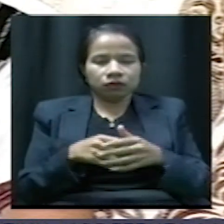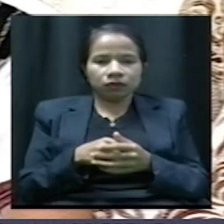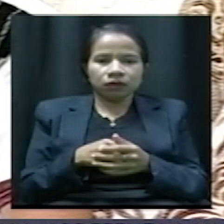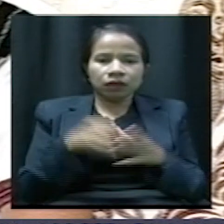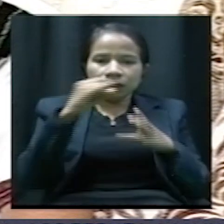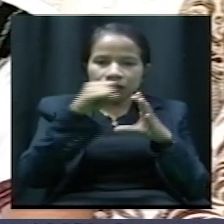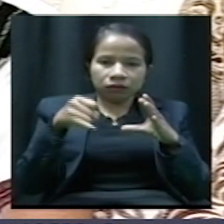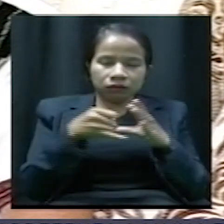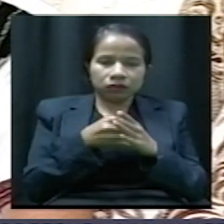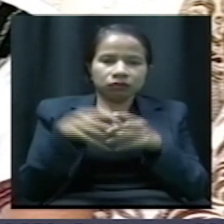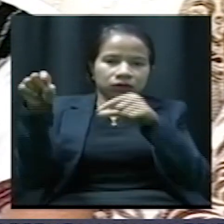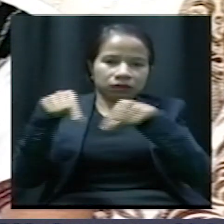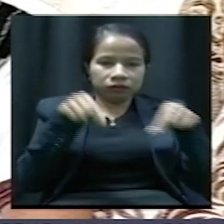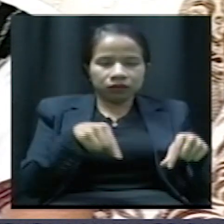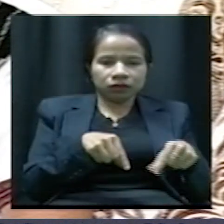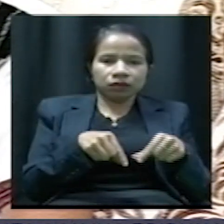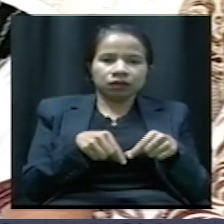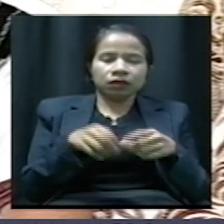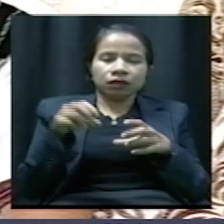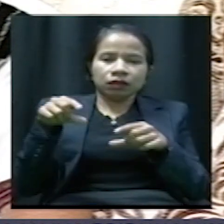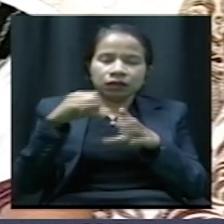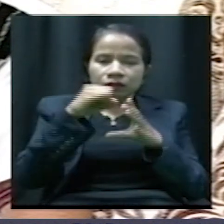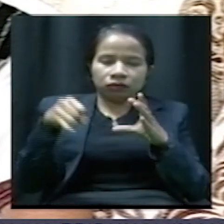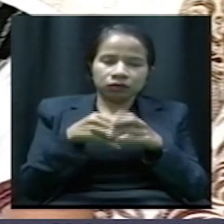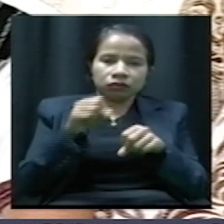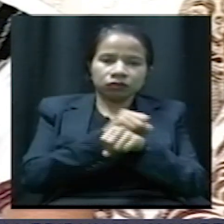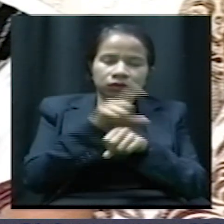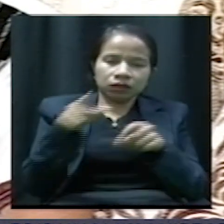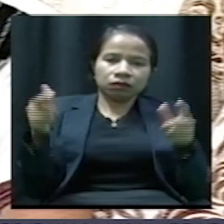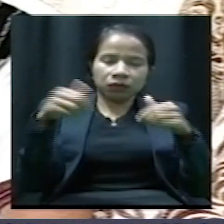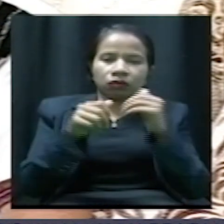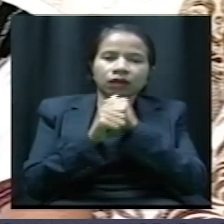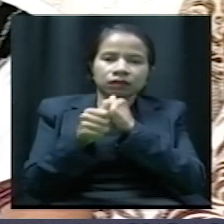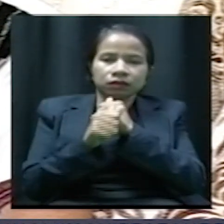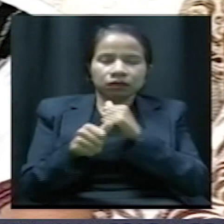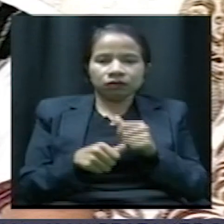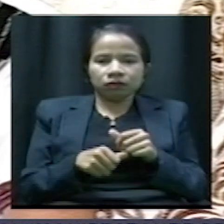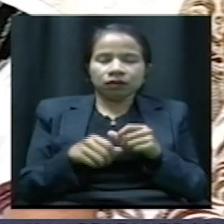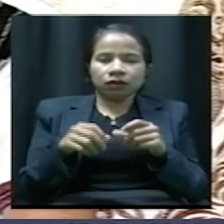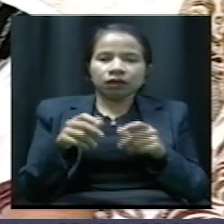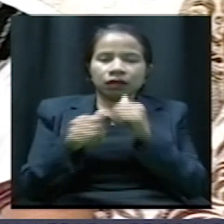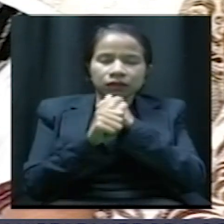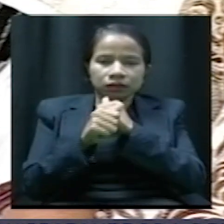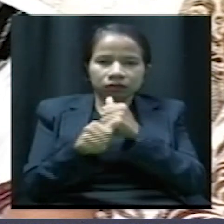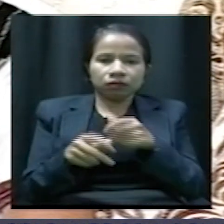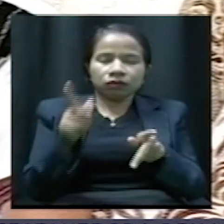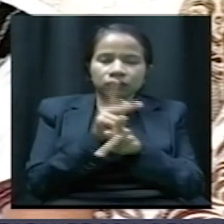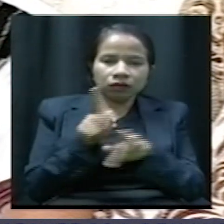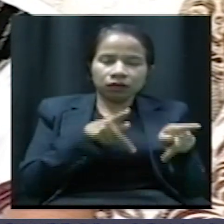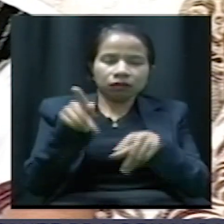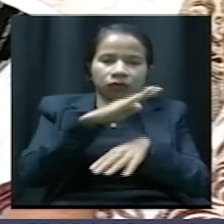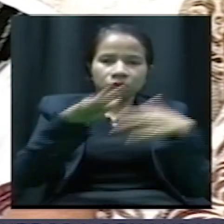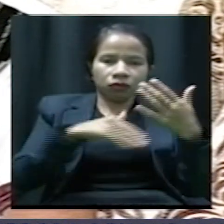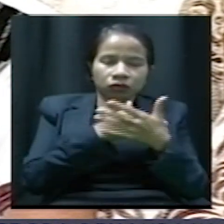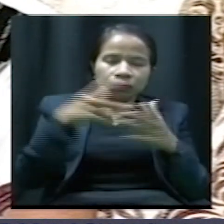katak. Inclusão deficiência e inclusão social ne tem que mai ho ação. E ação ne mak tem que assegura e